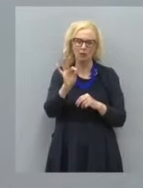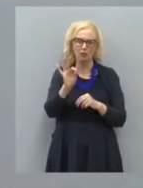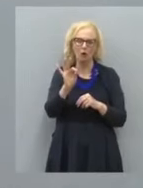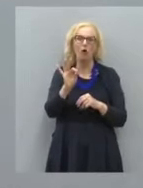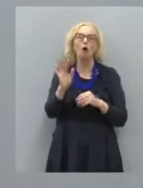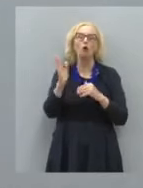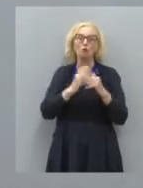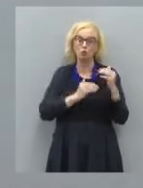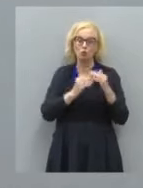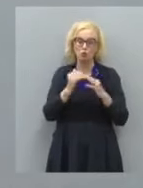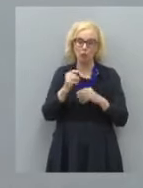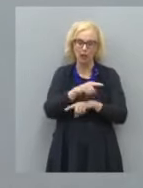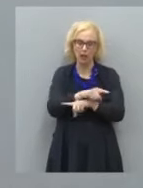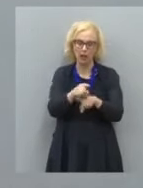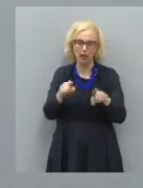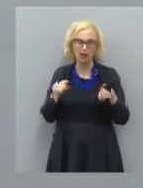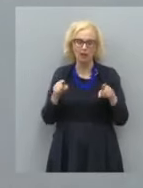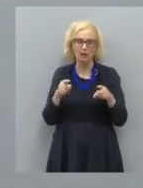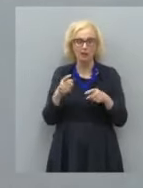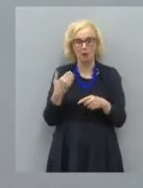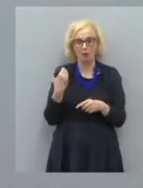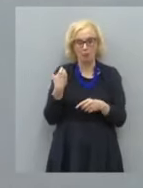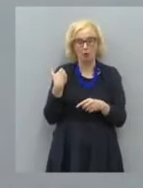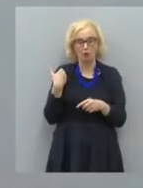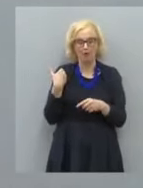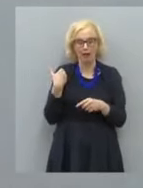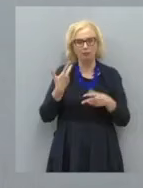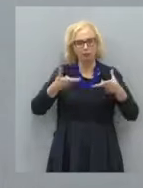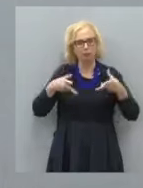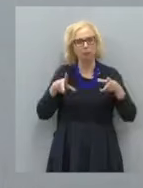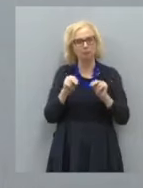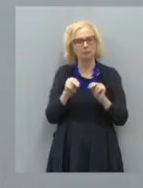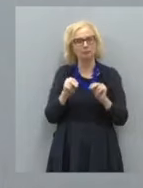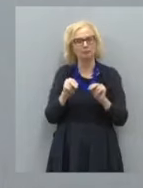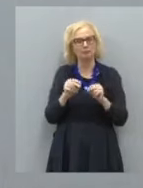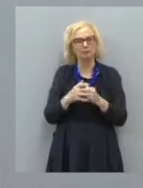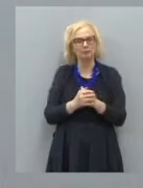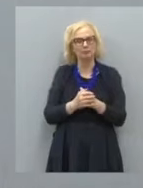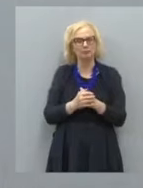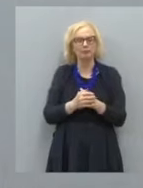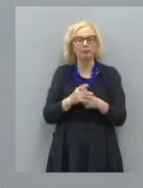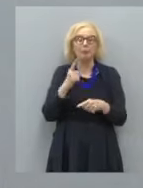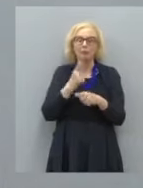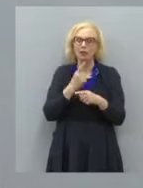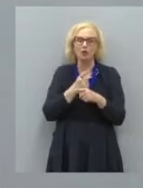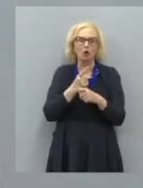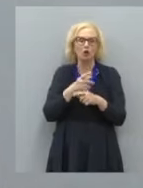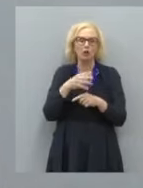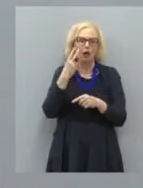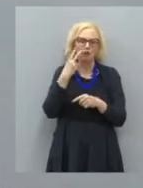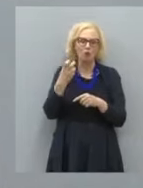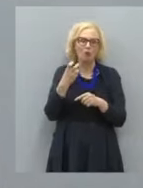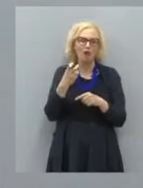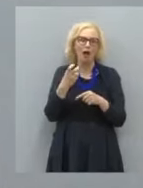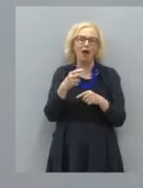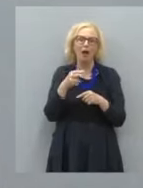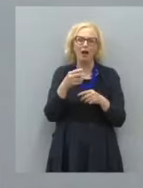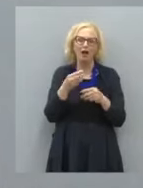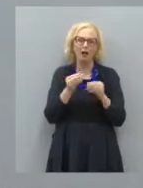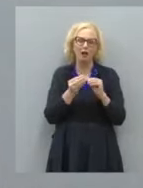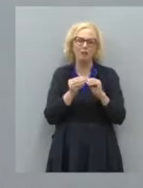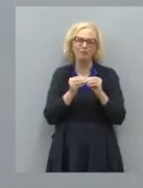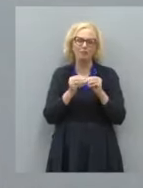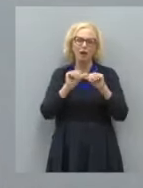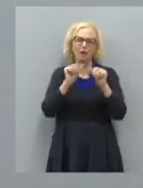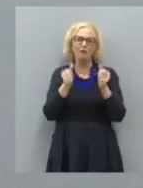nostra molto recentemente si trova si deve trovare il modo per equità rispetto a